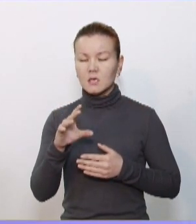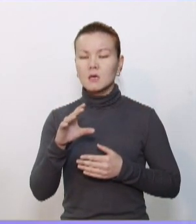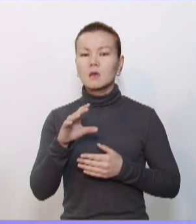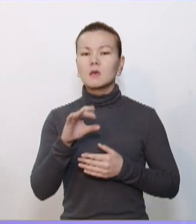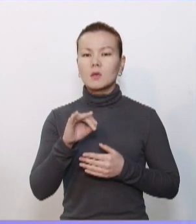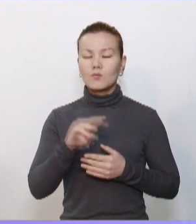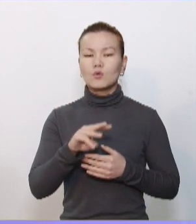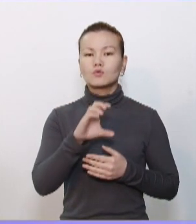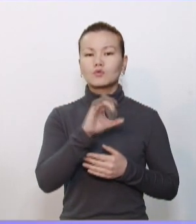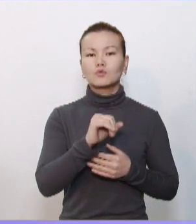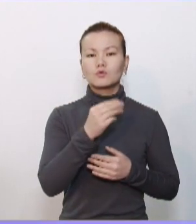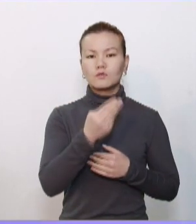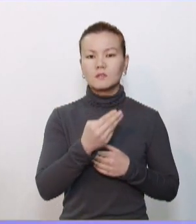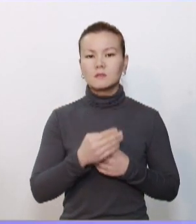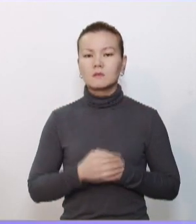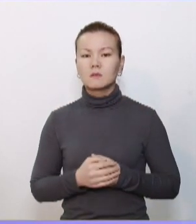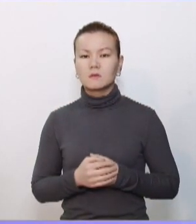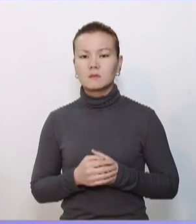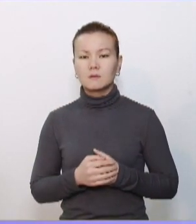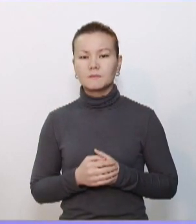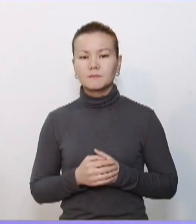имен существительных.